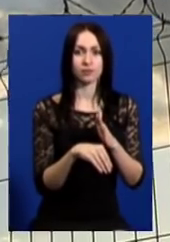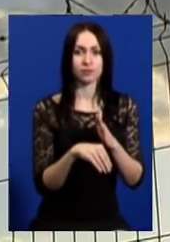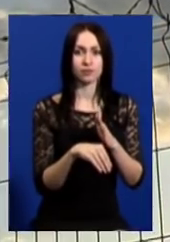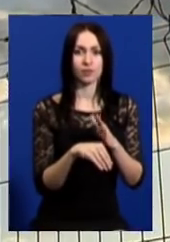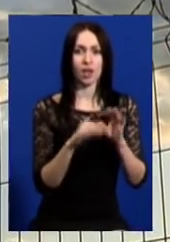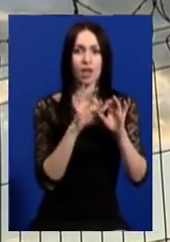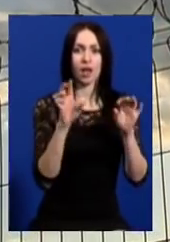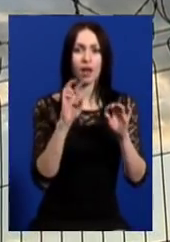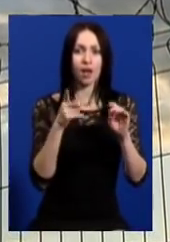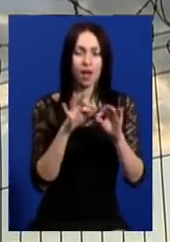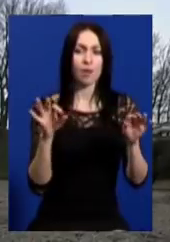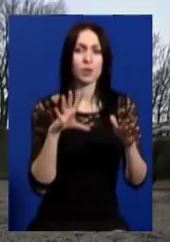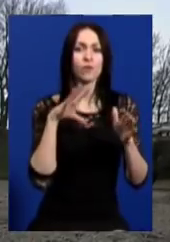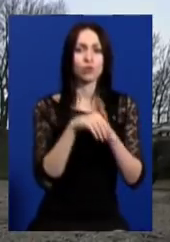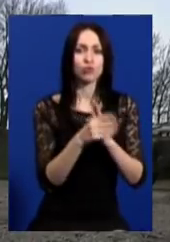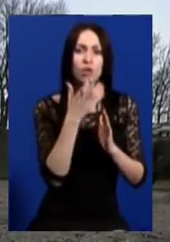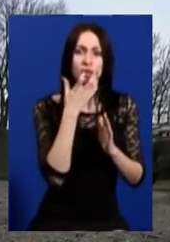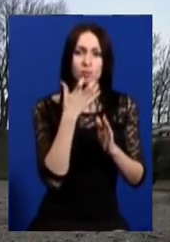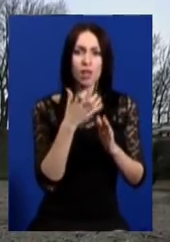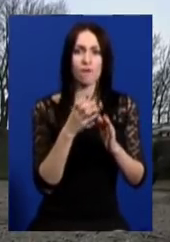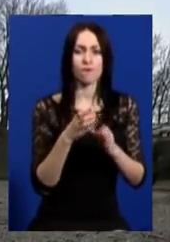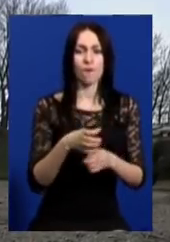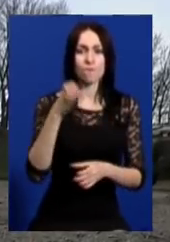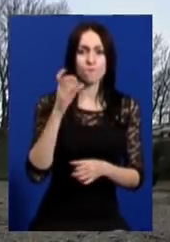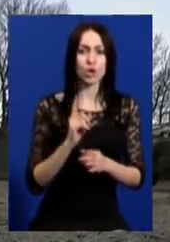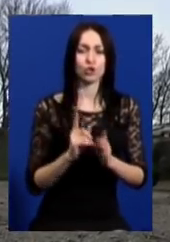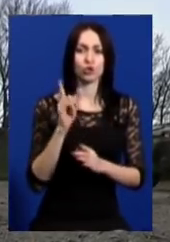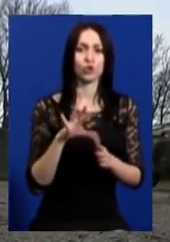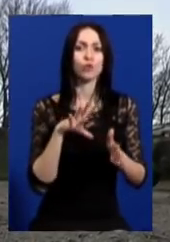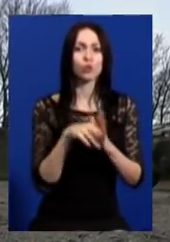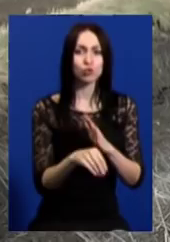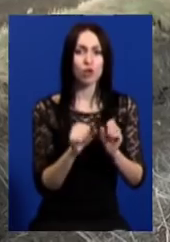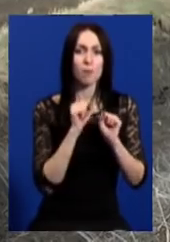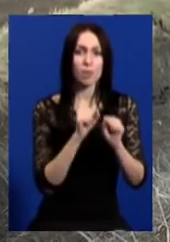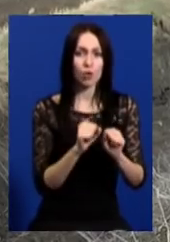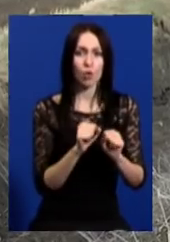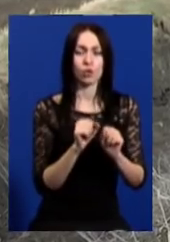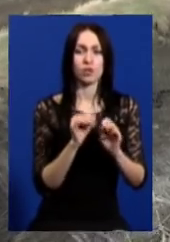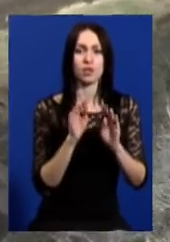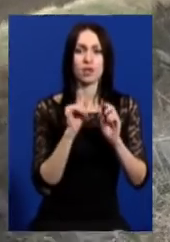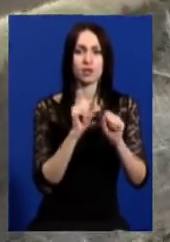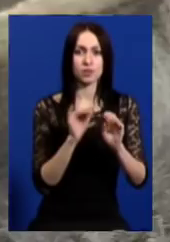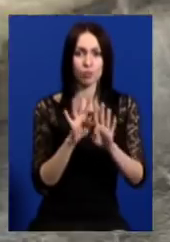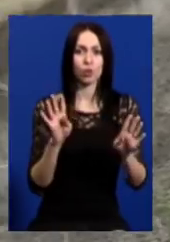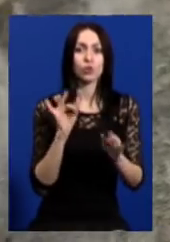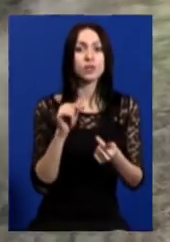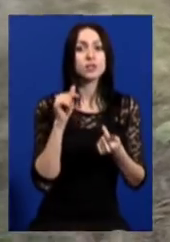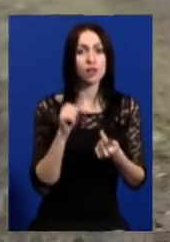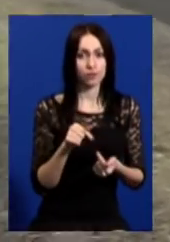сейсмокабелі, включаючи тепловізійні вишки, включаючи оборонні споруди. І,